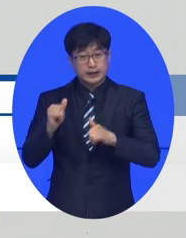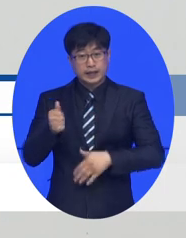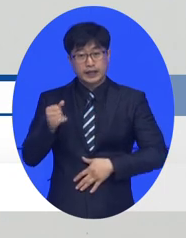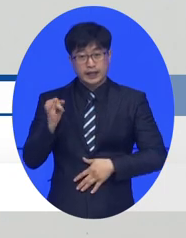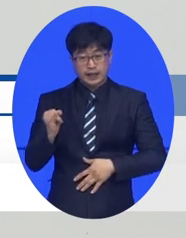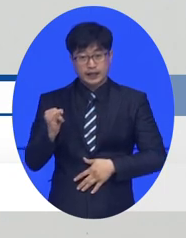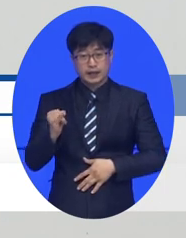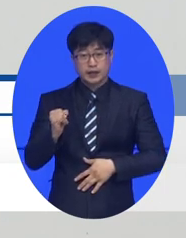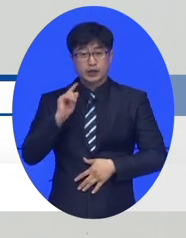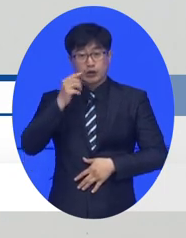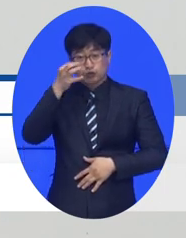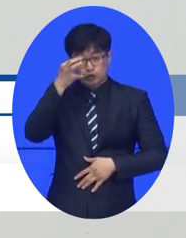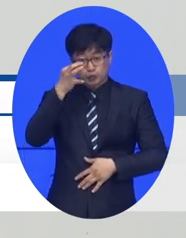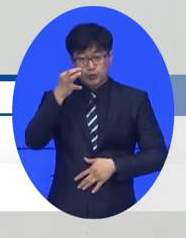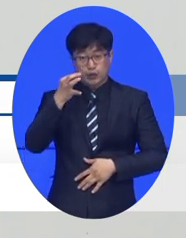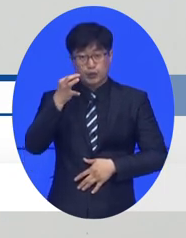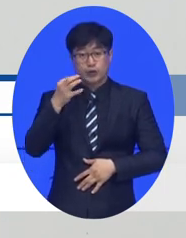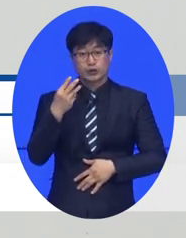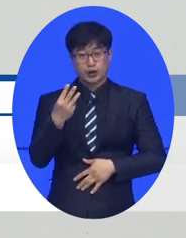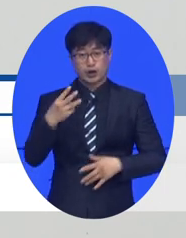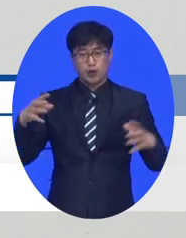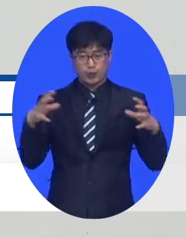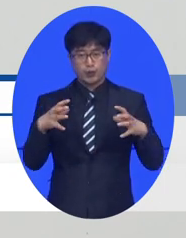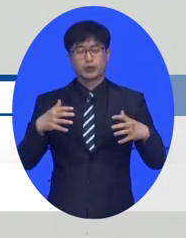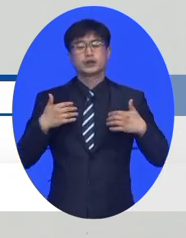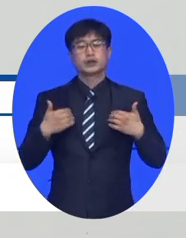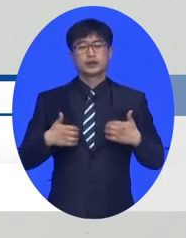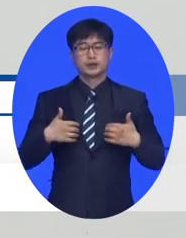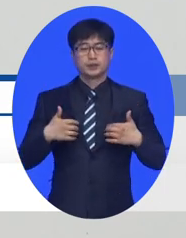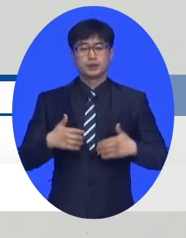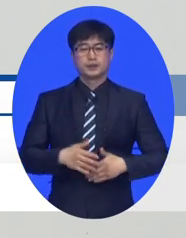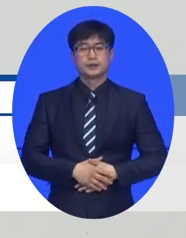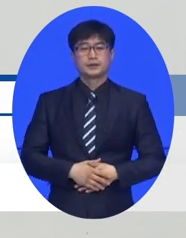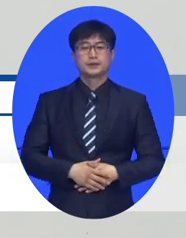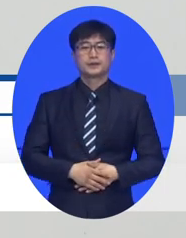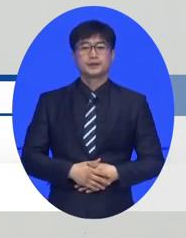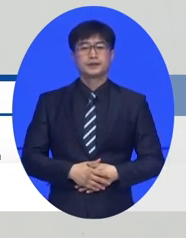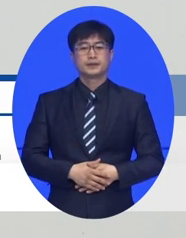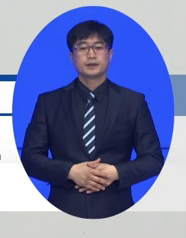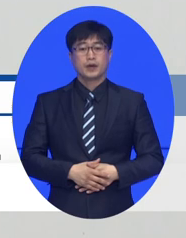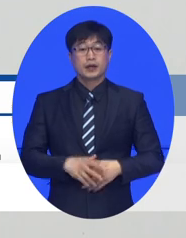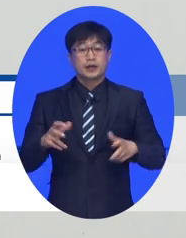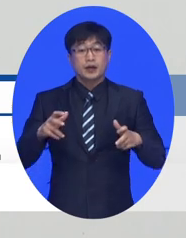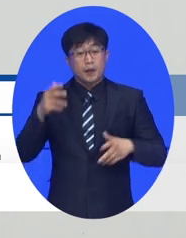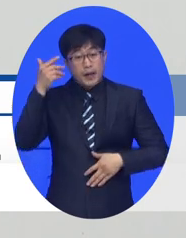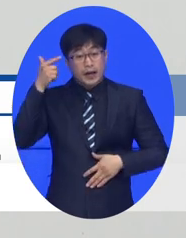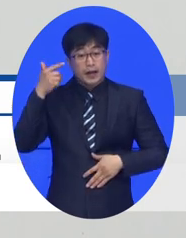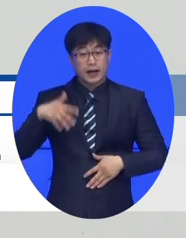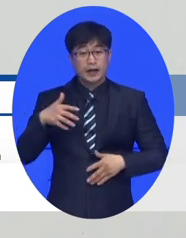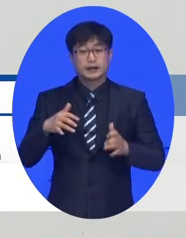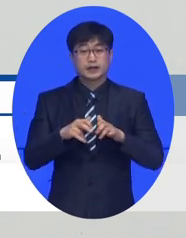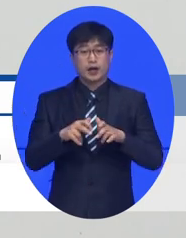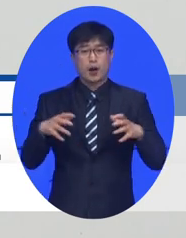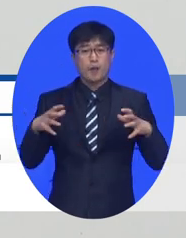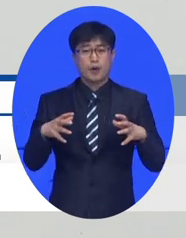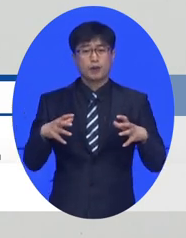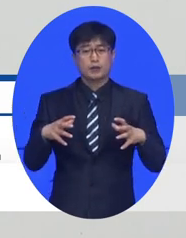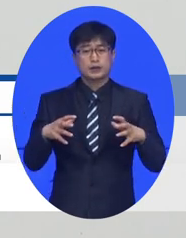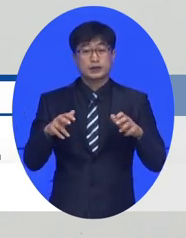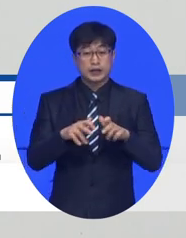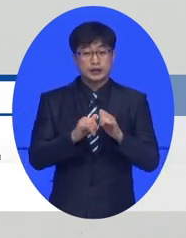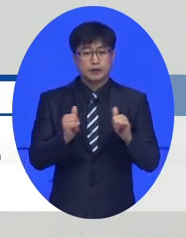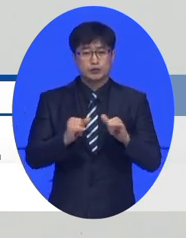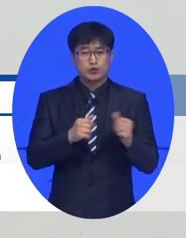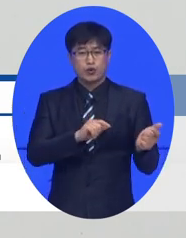AI, 또 우리 예술작품 이 세 개 함께 모인 것 같아서 아주 기쁩니다. 발달장애인을 포함한 장애인들을 위해서 여러 가지 기회를